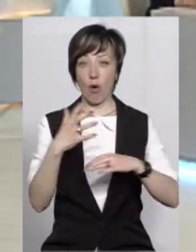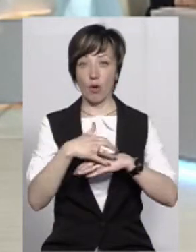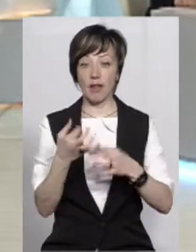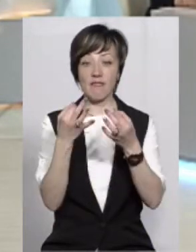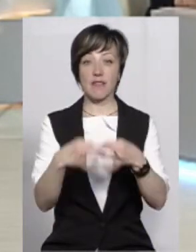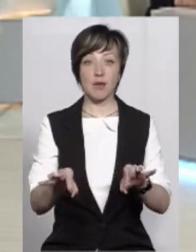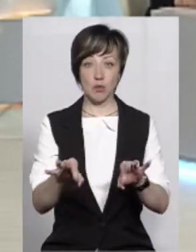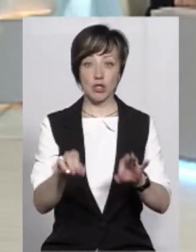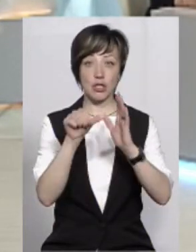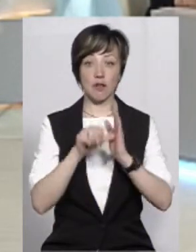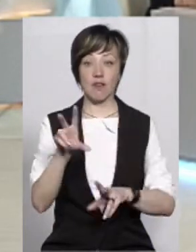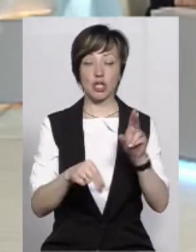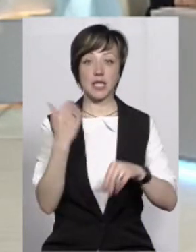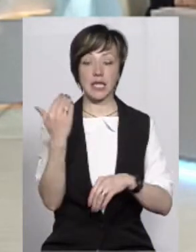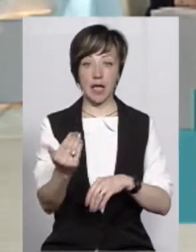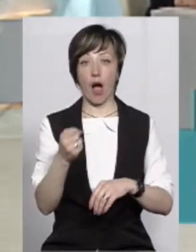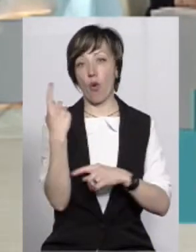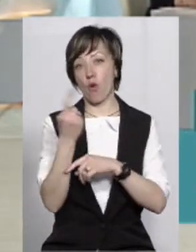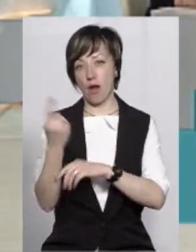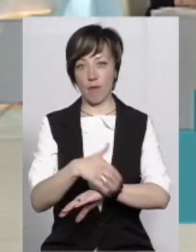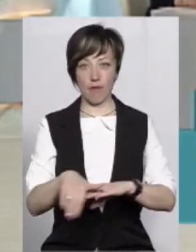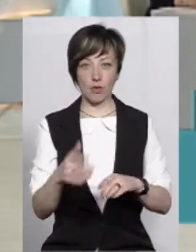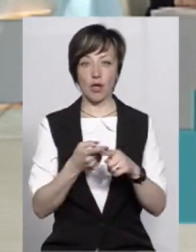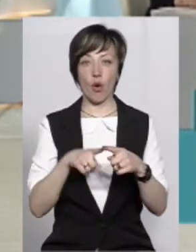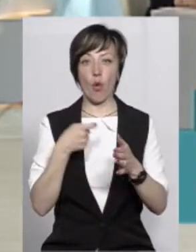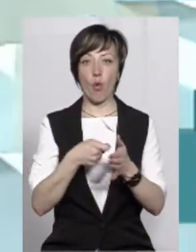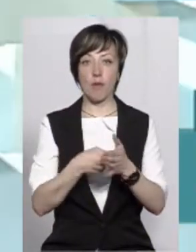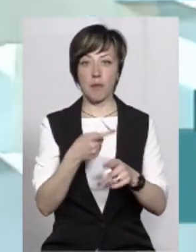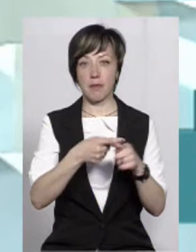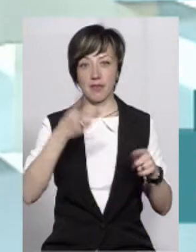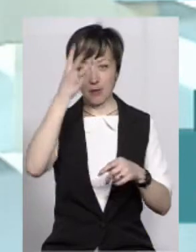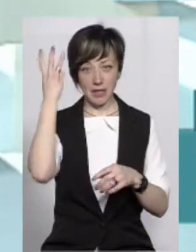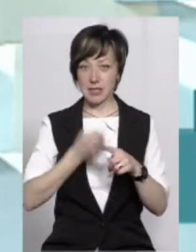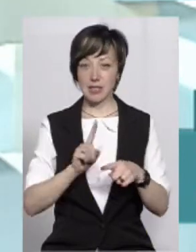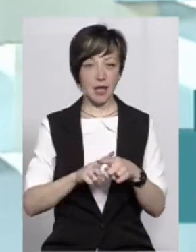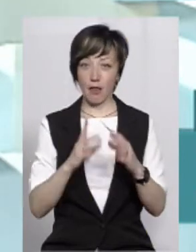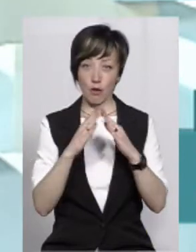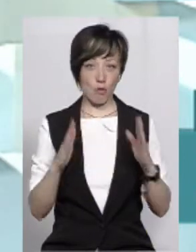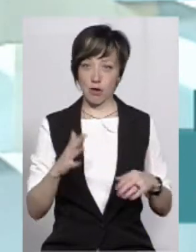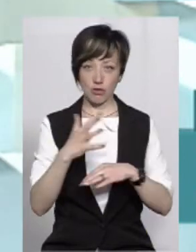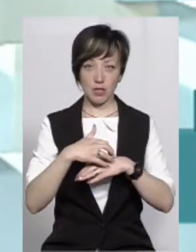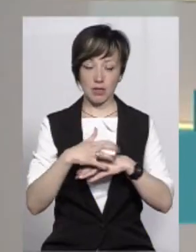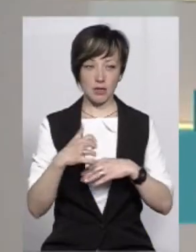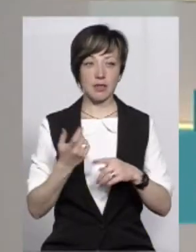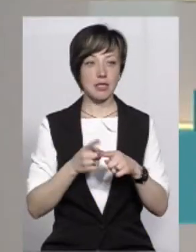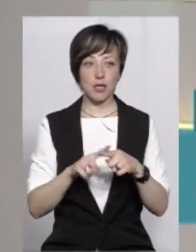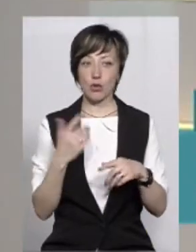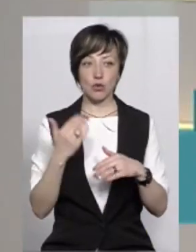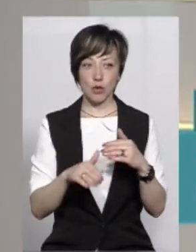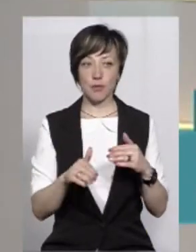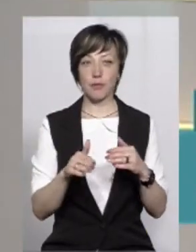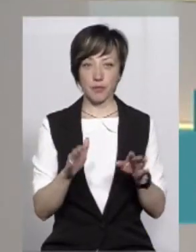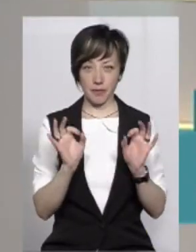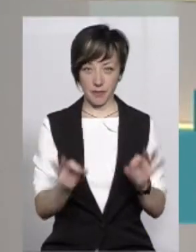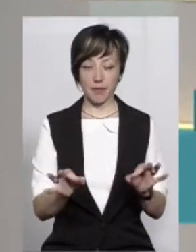на півроку, він вважається їхнім котом, а гуляє по вулиці і кормить його пів Хмельницького. Це вже не хатній кіт. Ні, ні. Це вже не хатній